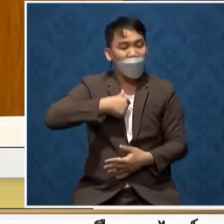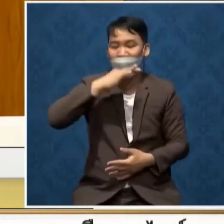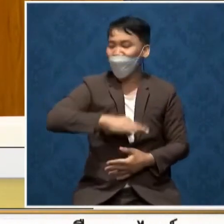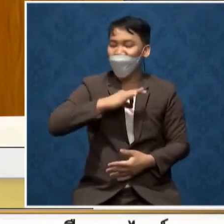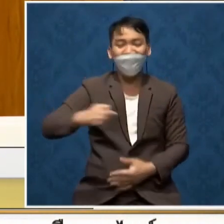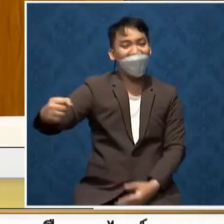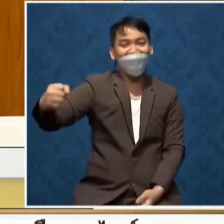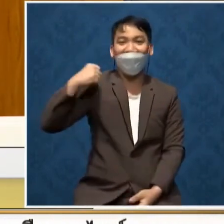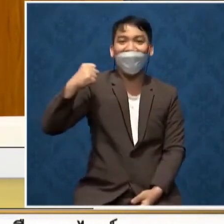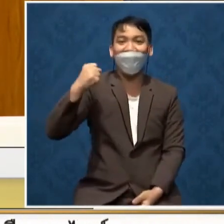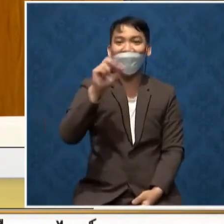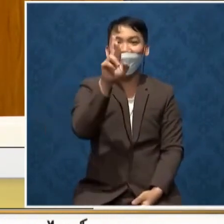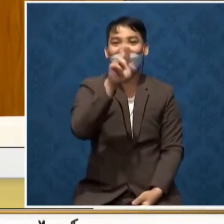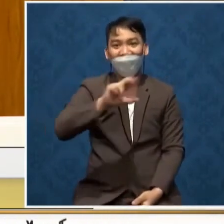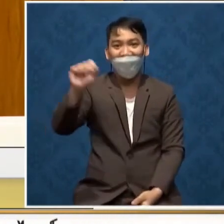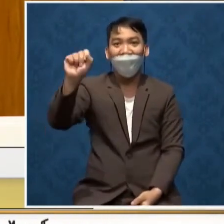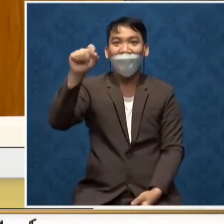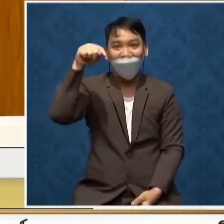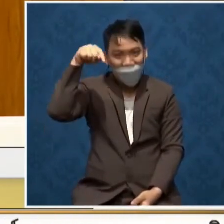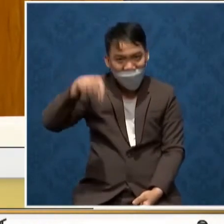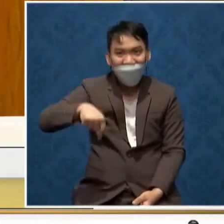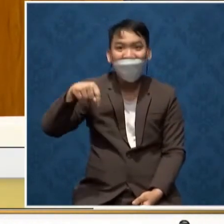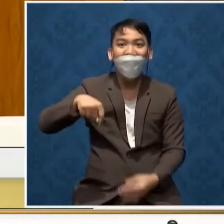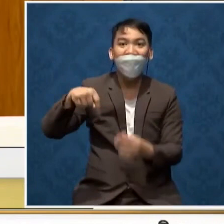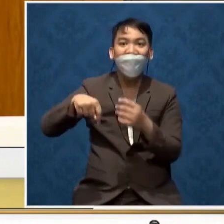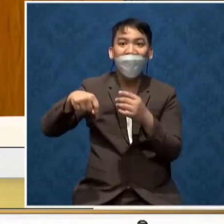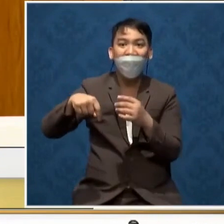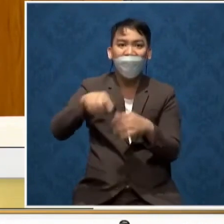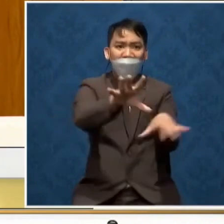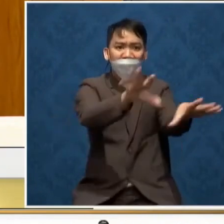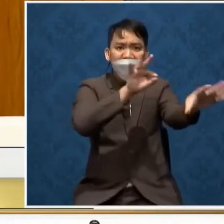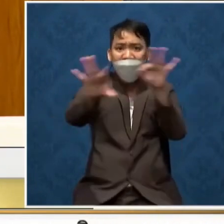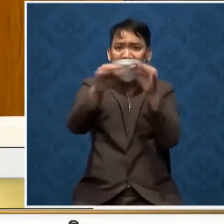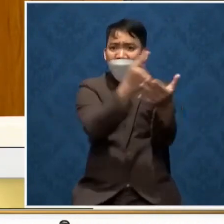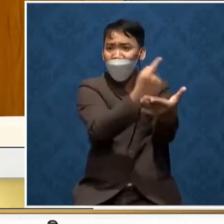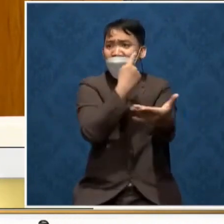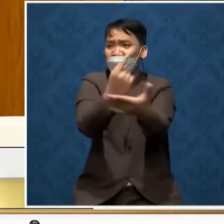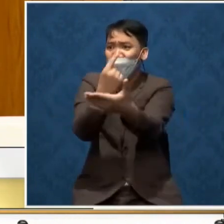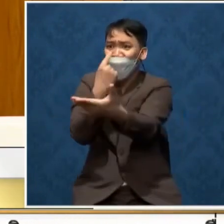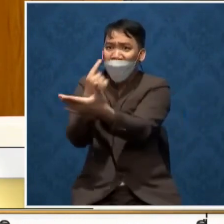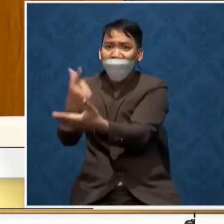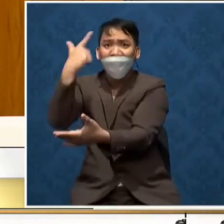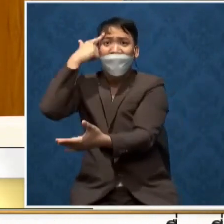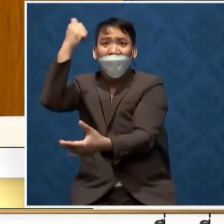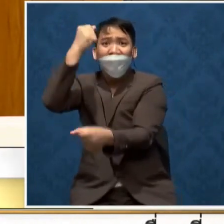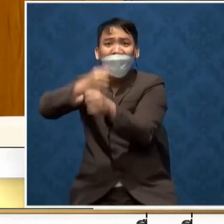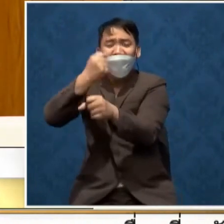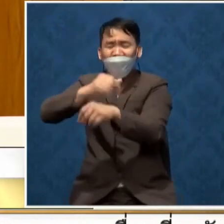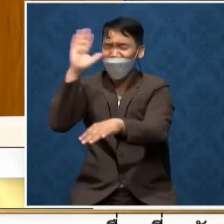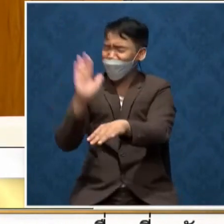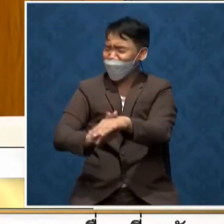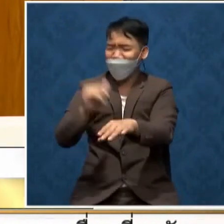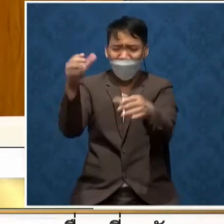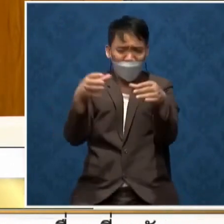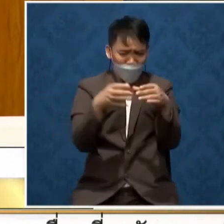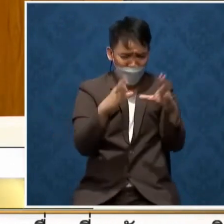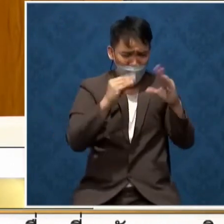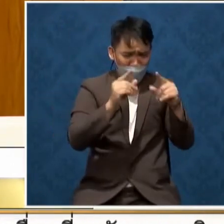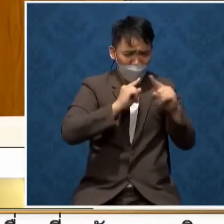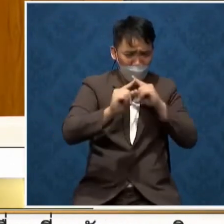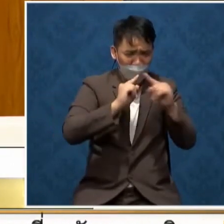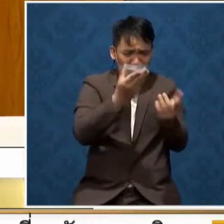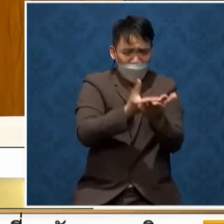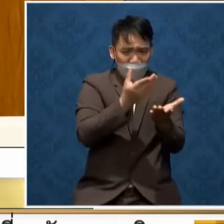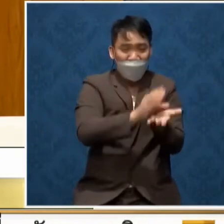นะครับกรรมาธิการที่สภาได้ตั้งไปพิจารณาเงินทุกบาททุกสตังค์นะครับของแผ่นดินน